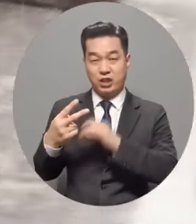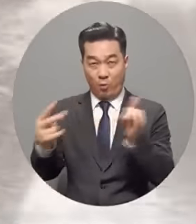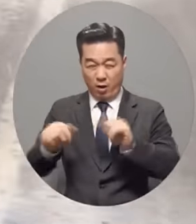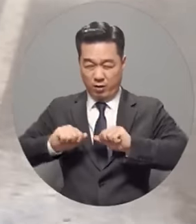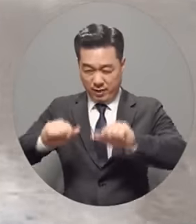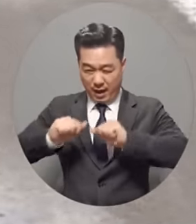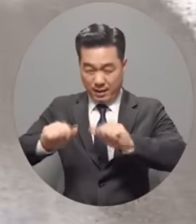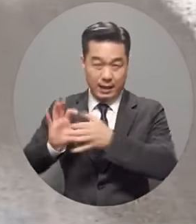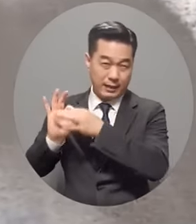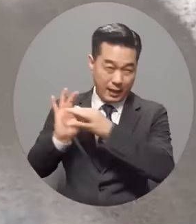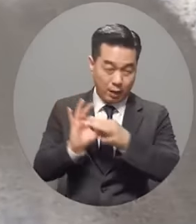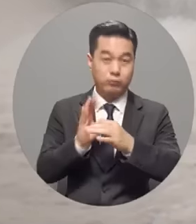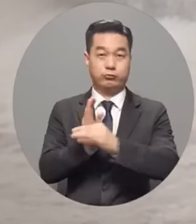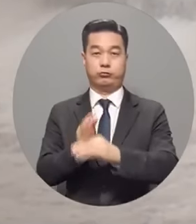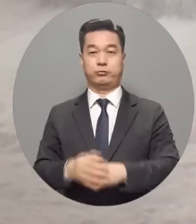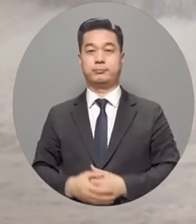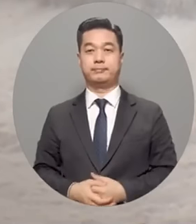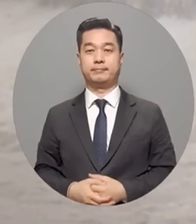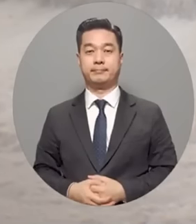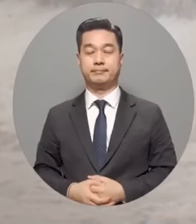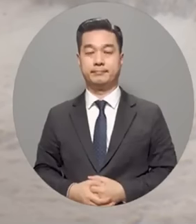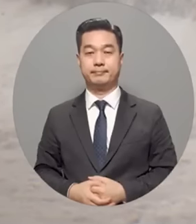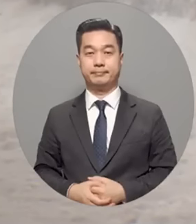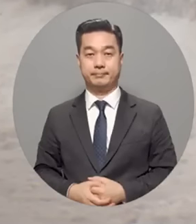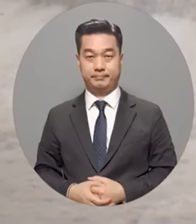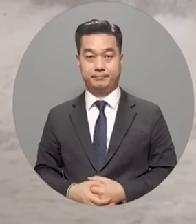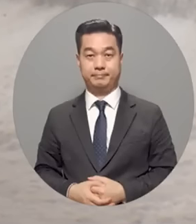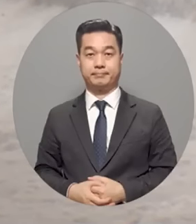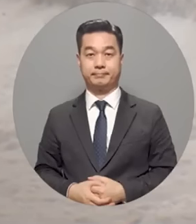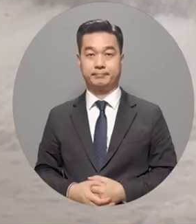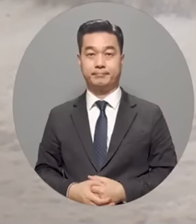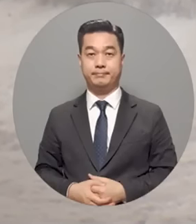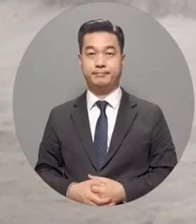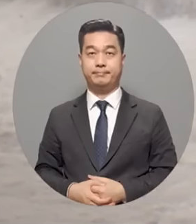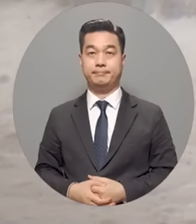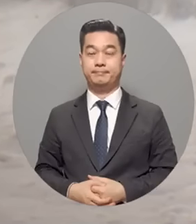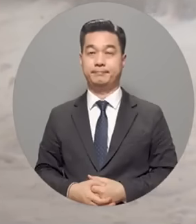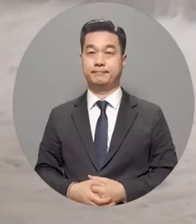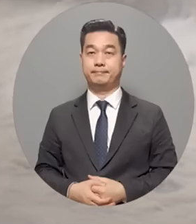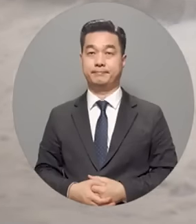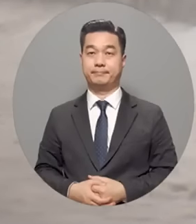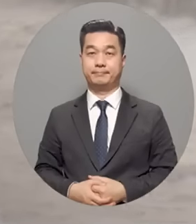제설을 이어간다는 계획입니다. 지금까지 강릉에서 MBC 뉴스 이하라입니다.